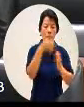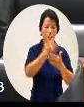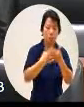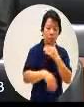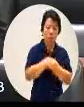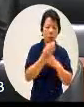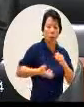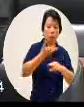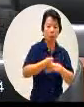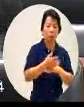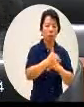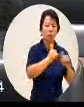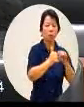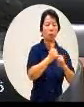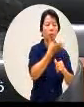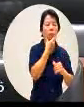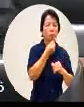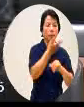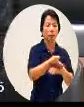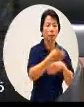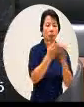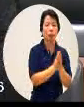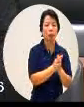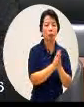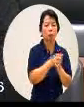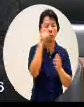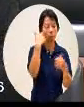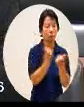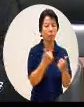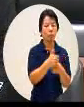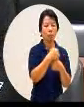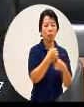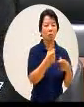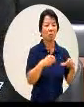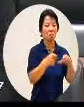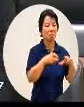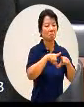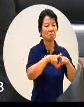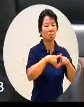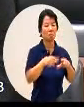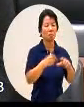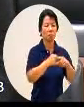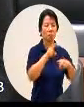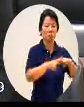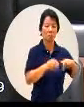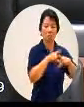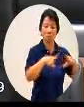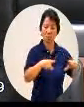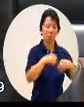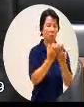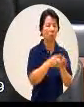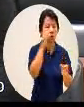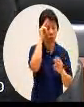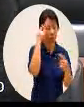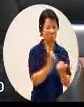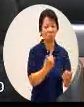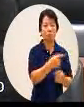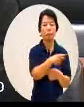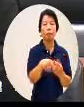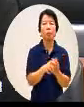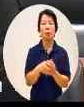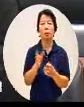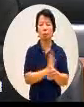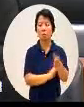供較小的社會福利不贊成的擴大公共支出這是左派跟右派主要不同然後